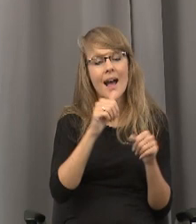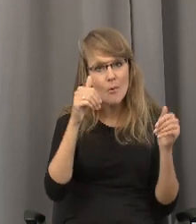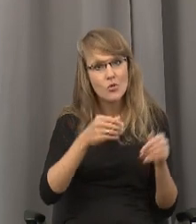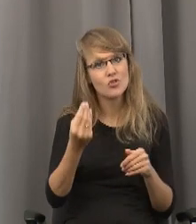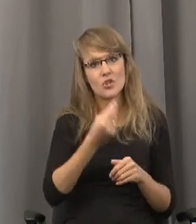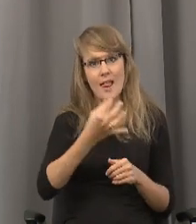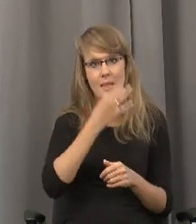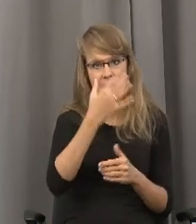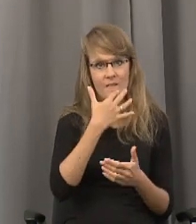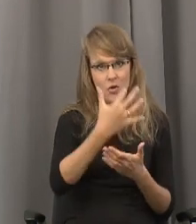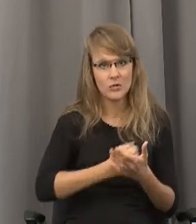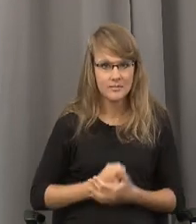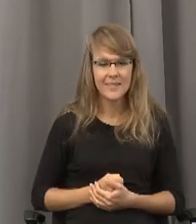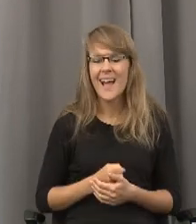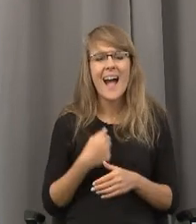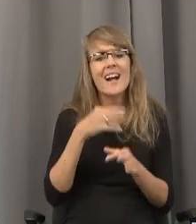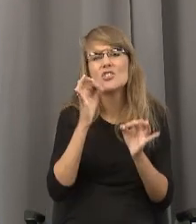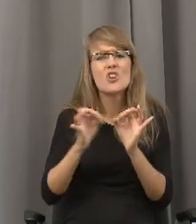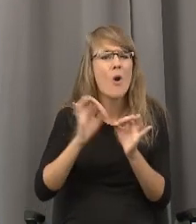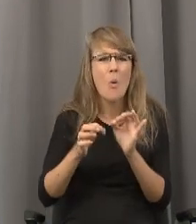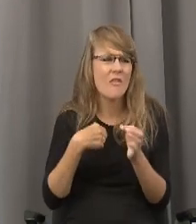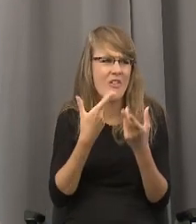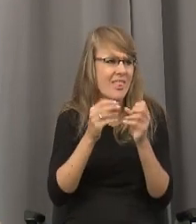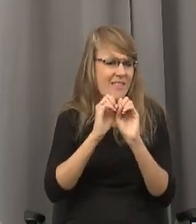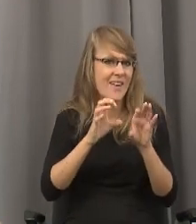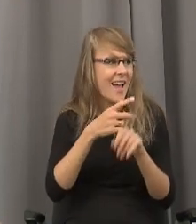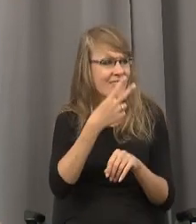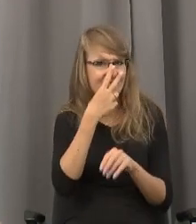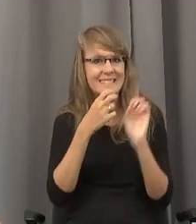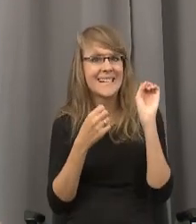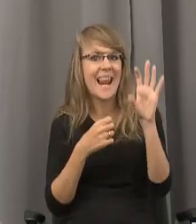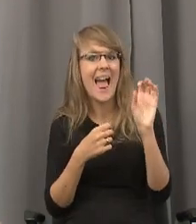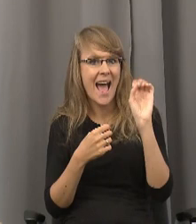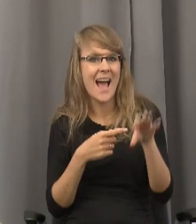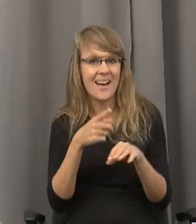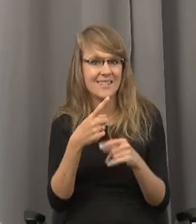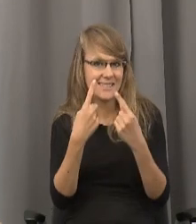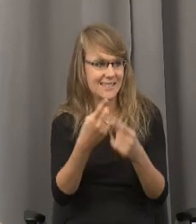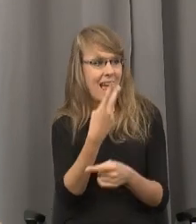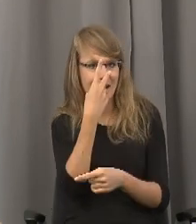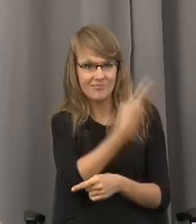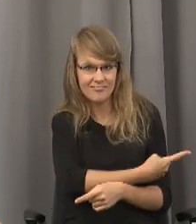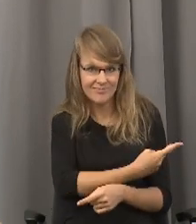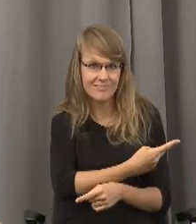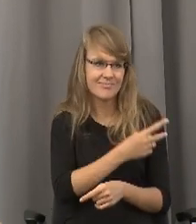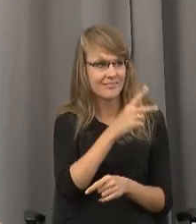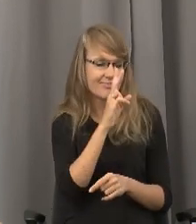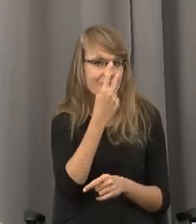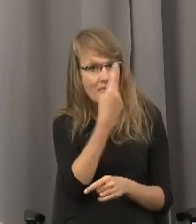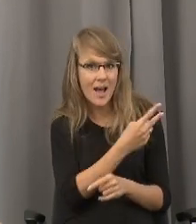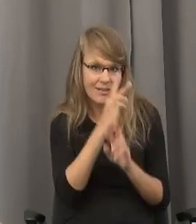podejmuje państwo. Ja już nie omawiam szczegółowo slajdy, mam nadzieję, że one są na tyle widoczne, że państwo to, co mówię, mogliście sobie